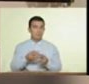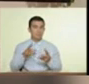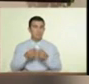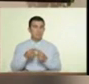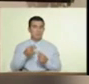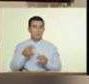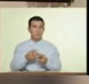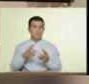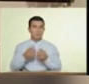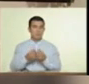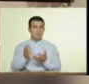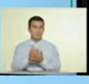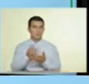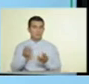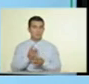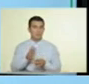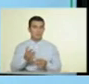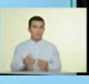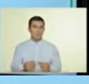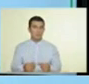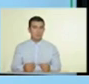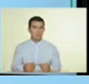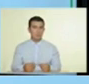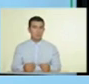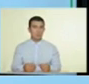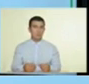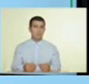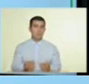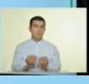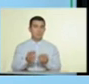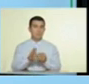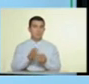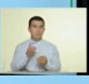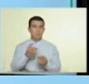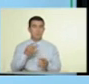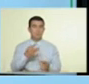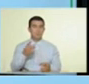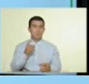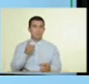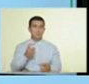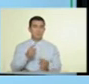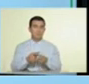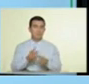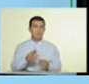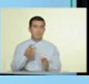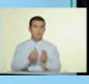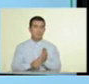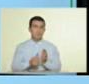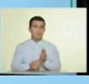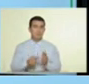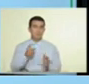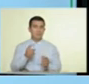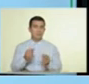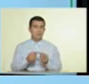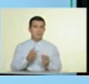tenglamani yechishimiz kerak bo'ladi. Demak, 15x ga 45x ni qo'shib olamiz. Bu 60x ga